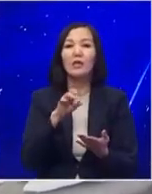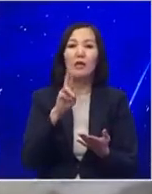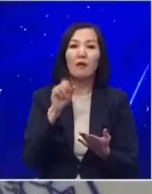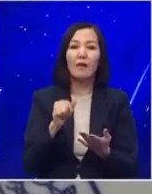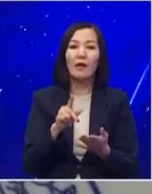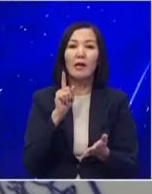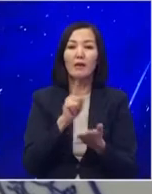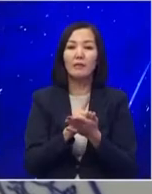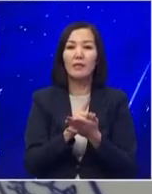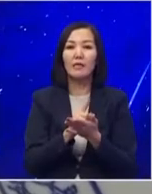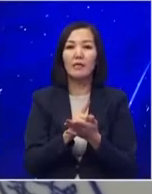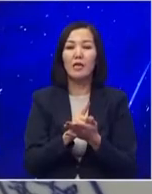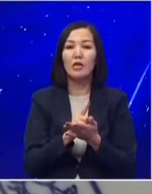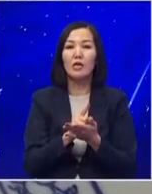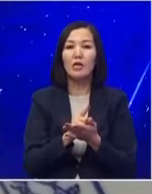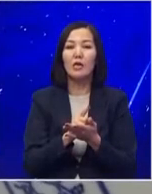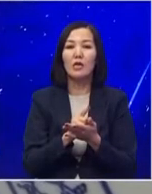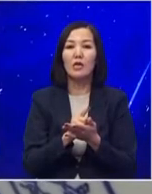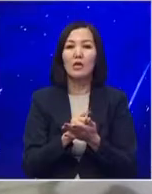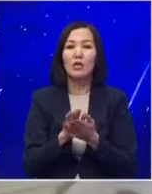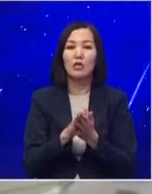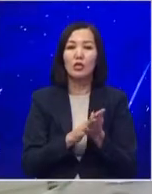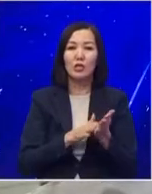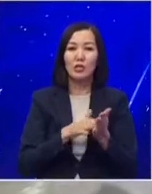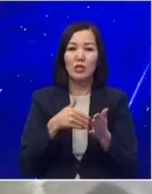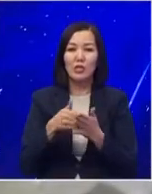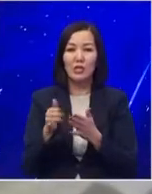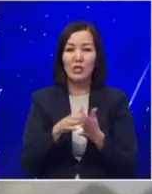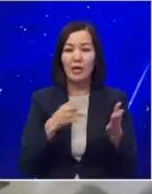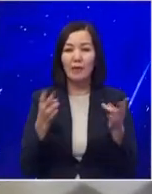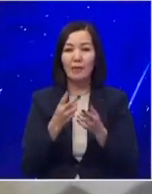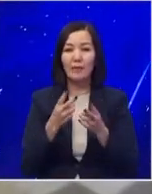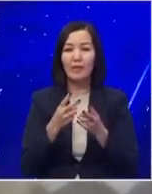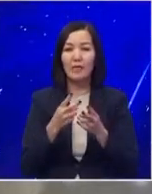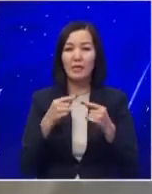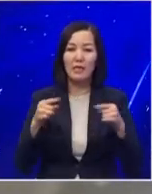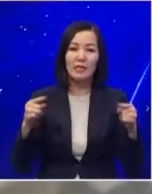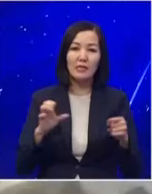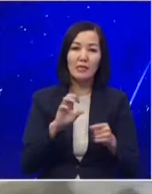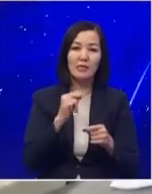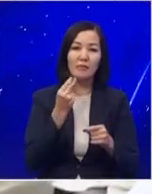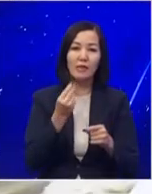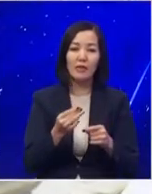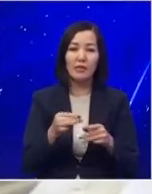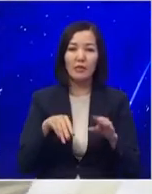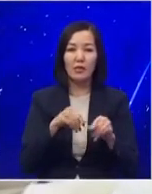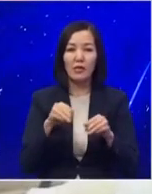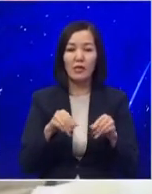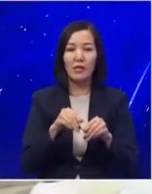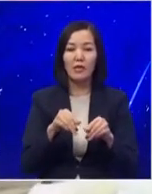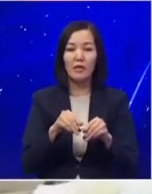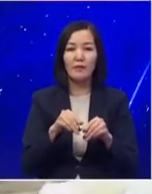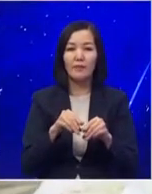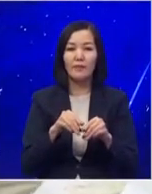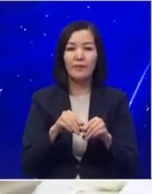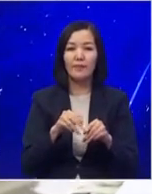обязательно жир и лук репчатый и специи соль соль